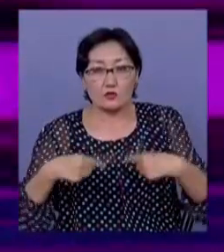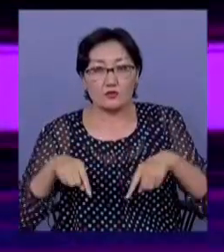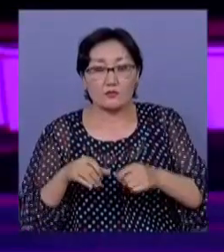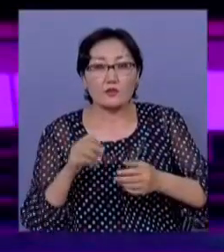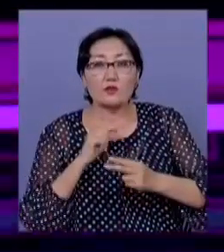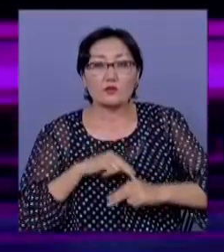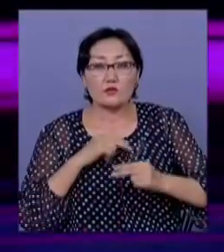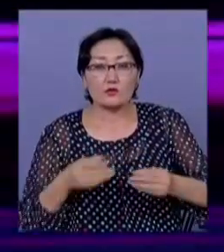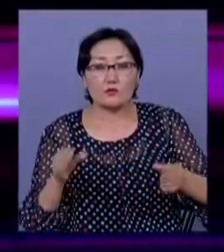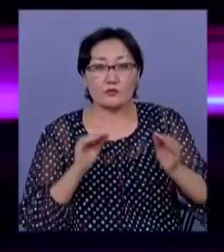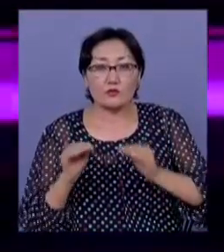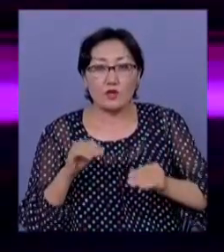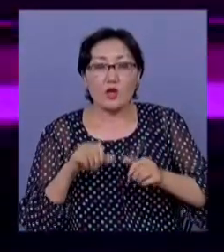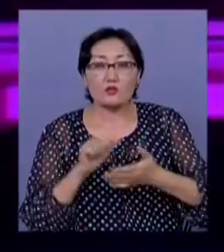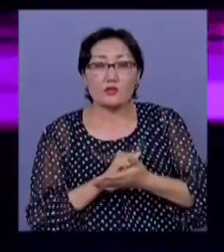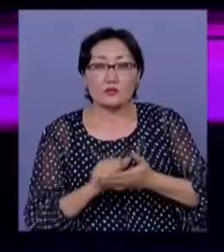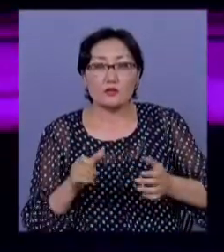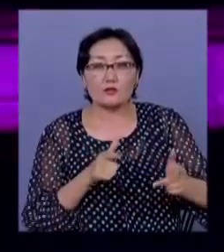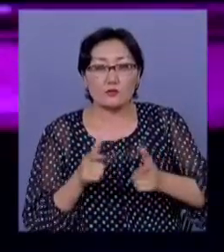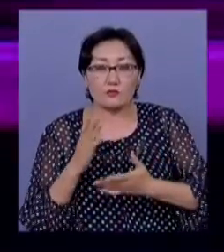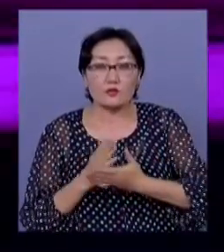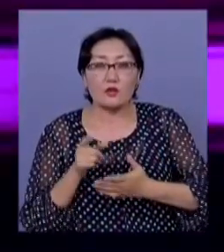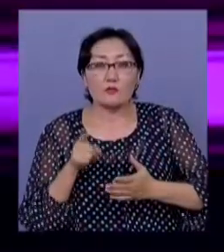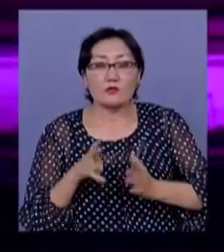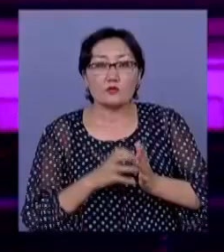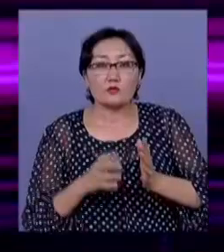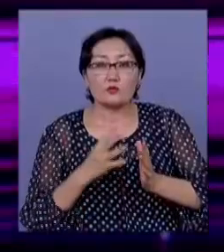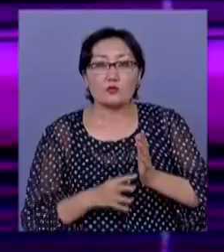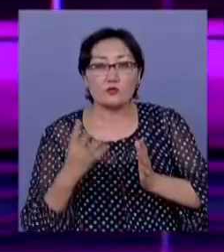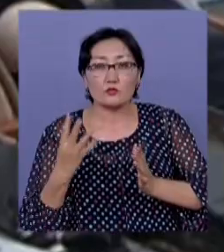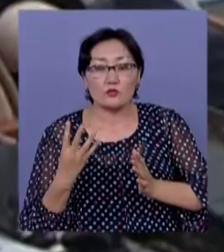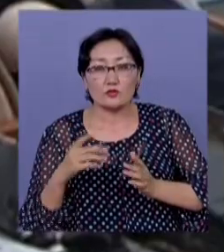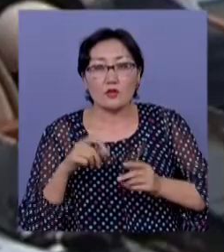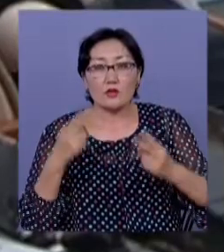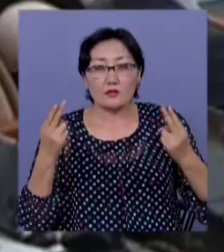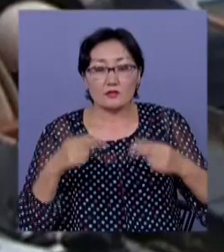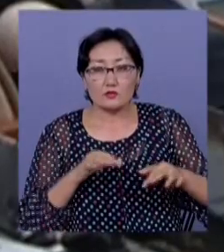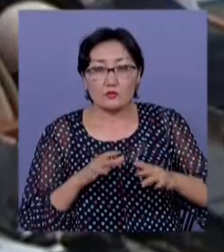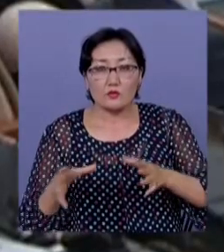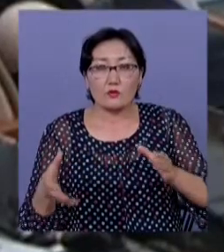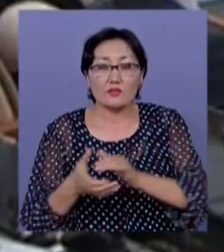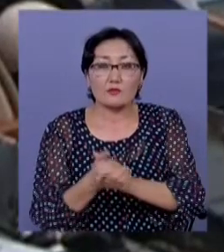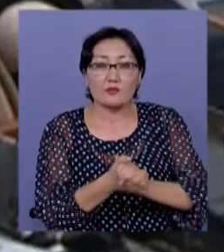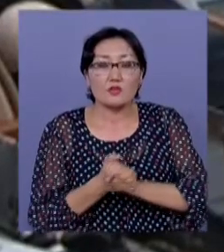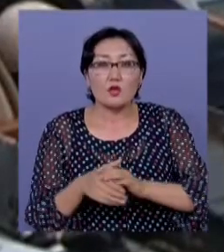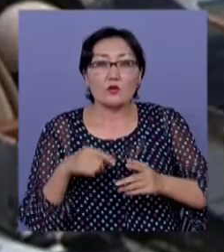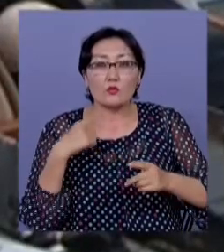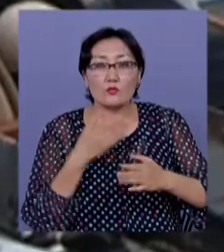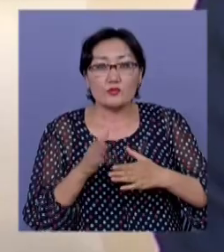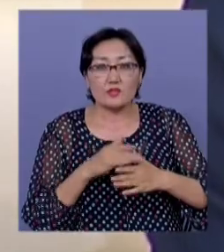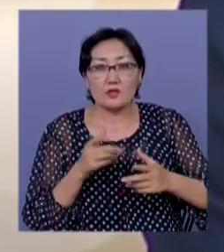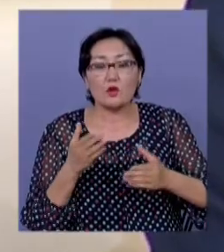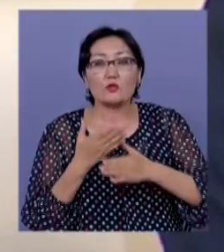қызметін үйлестіретін құжатты жетілдірді. Яғни 1994 жылғы кеден істеріндегі ынтымақтастық және өзара көмек